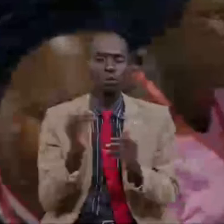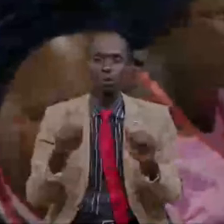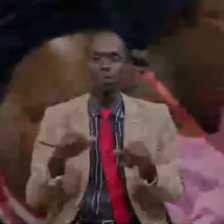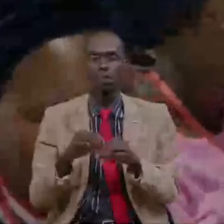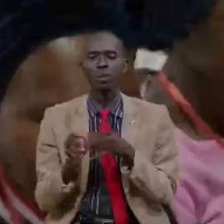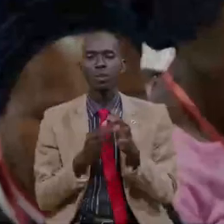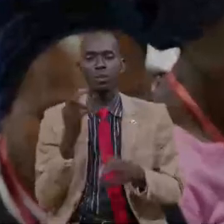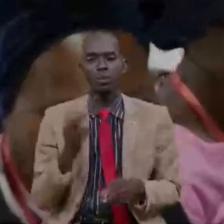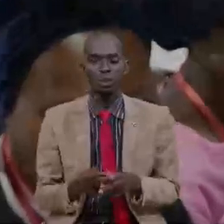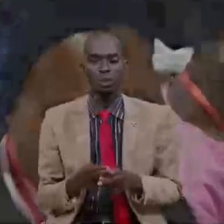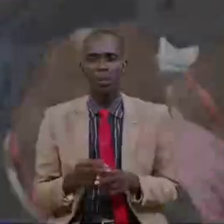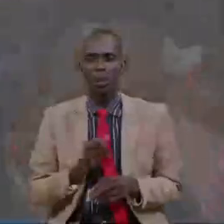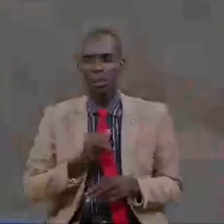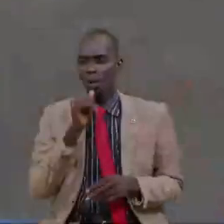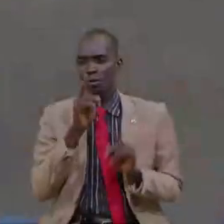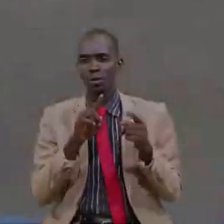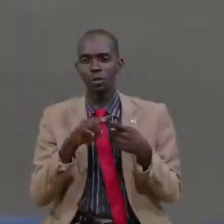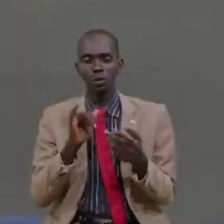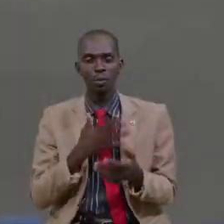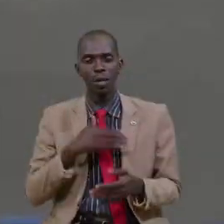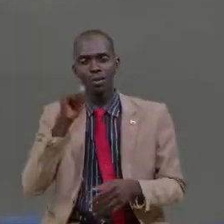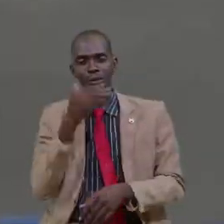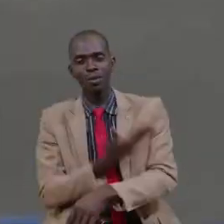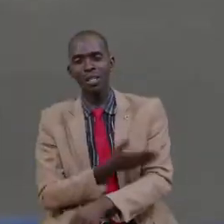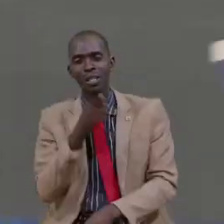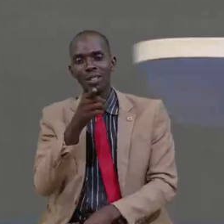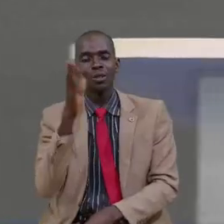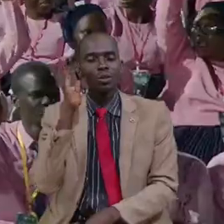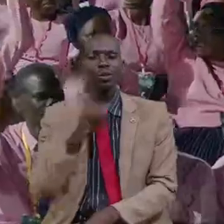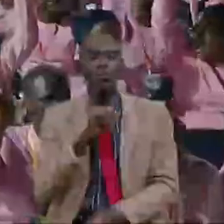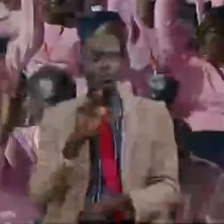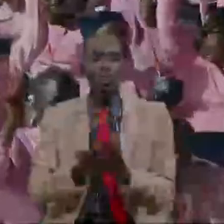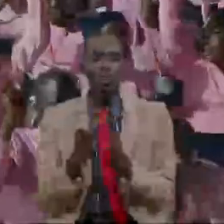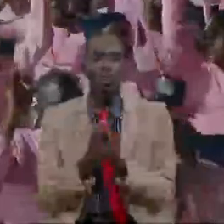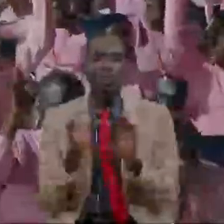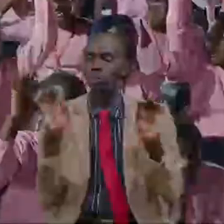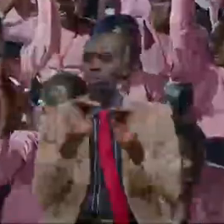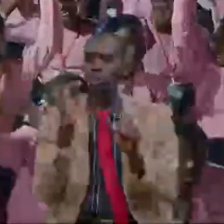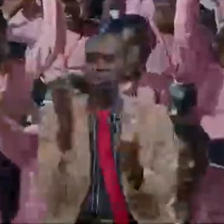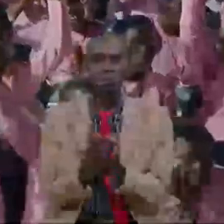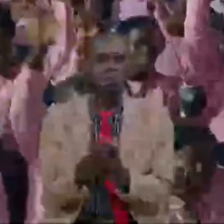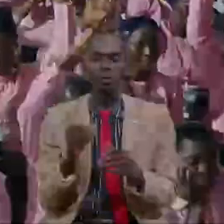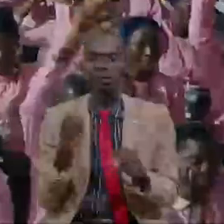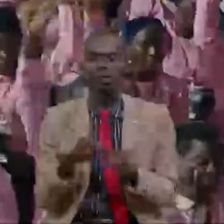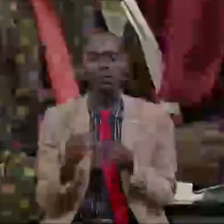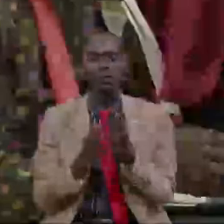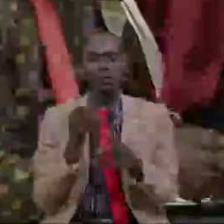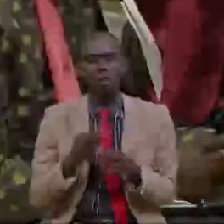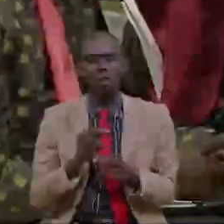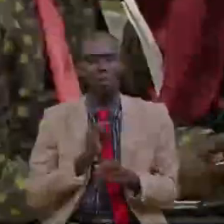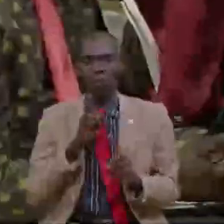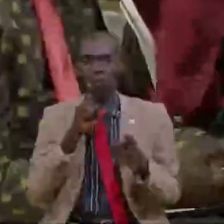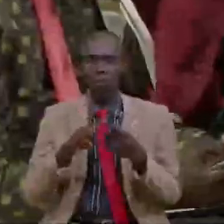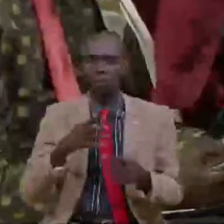inarrêtable. Je parle à ma fille là-bas. Je dis, tu seras inarrêtable. Je parle à mon fils